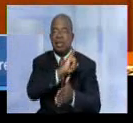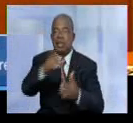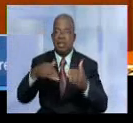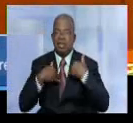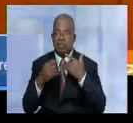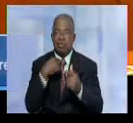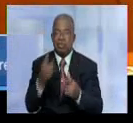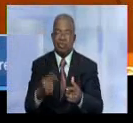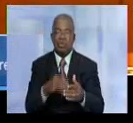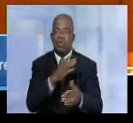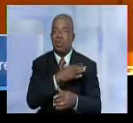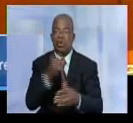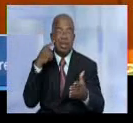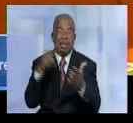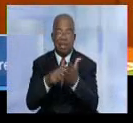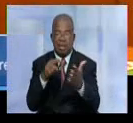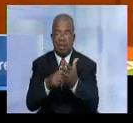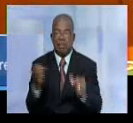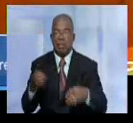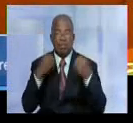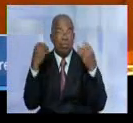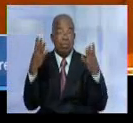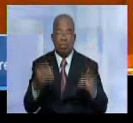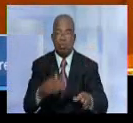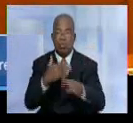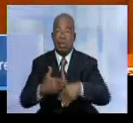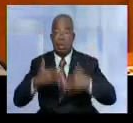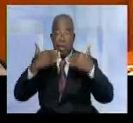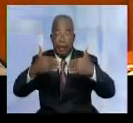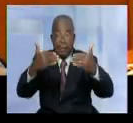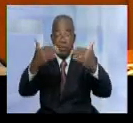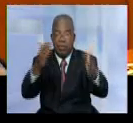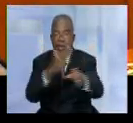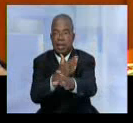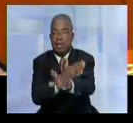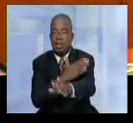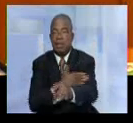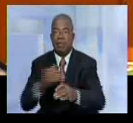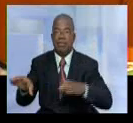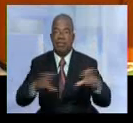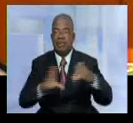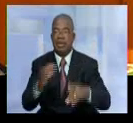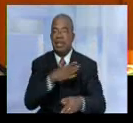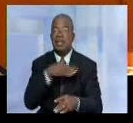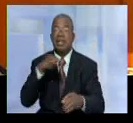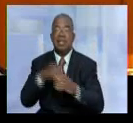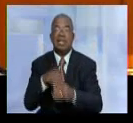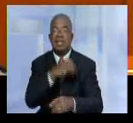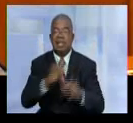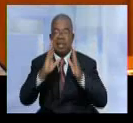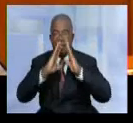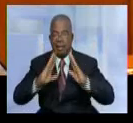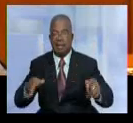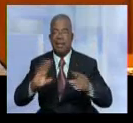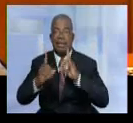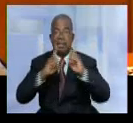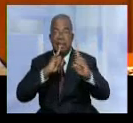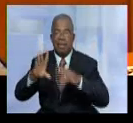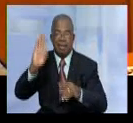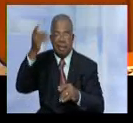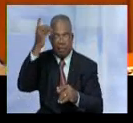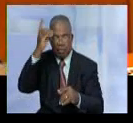de grandes avancées au plan de la sécurité, de la paix, du dialogue politique, au plan